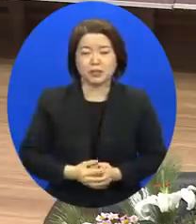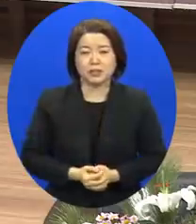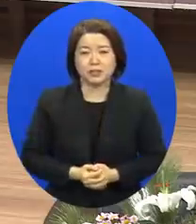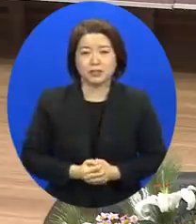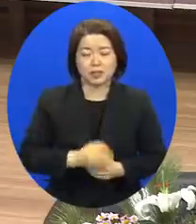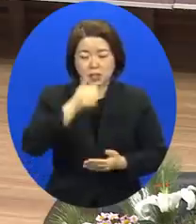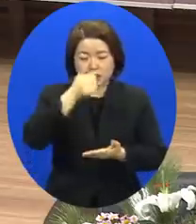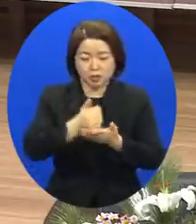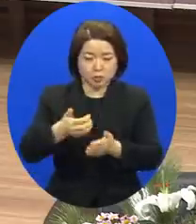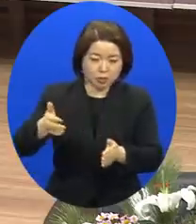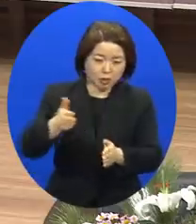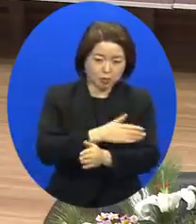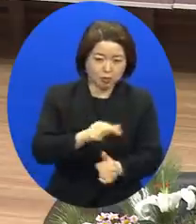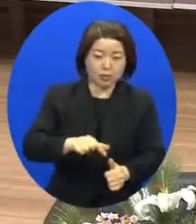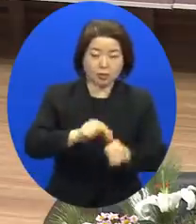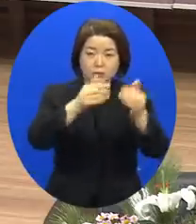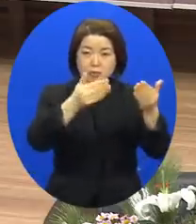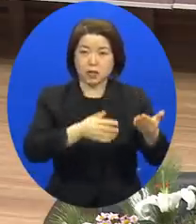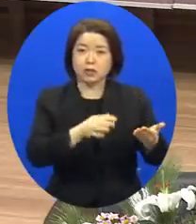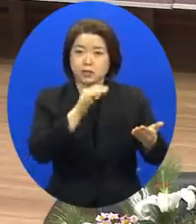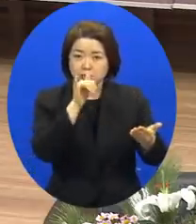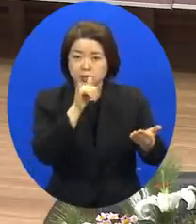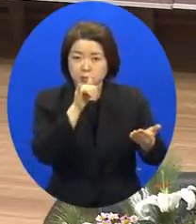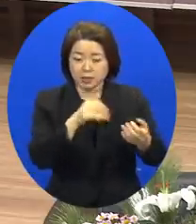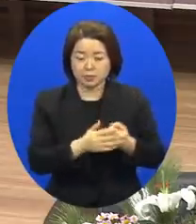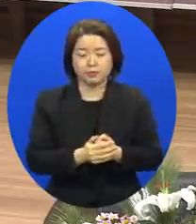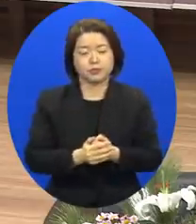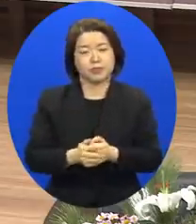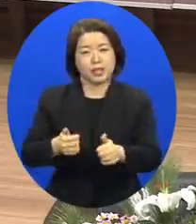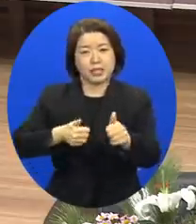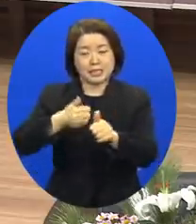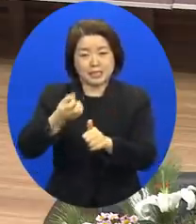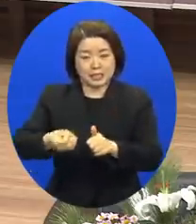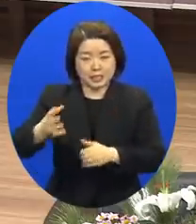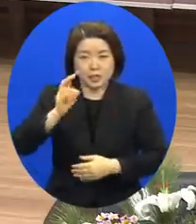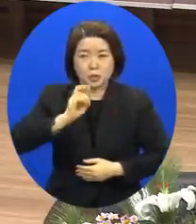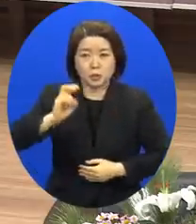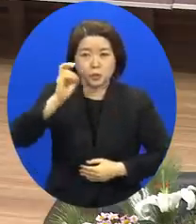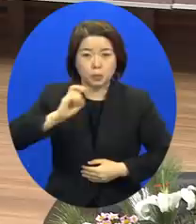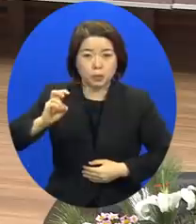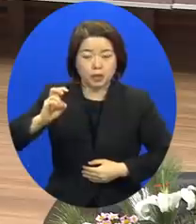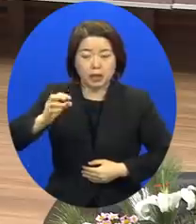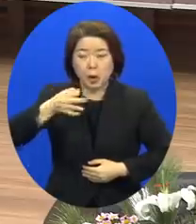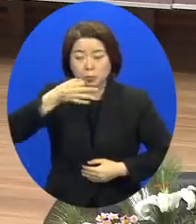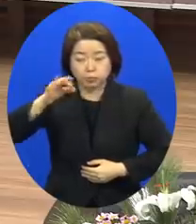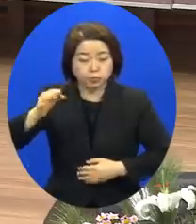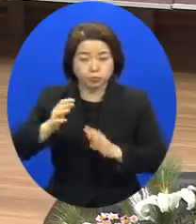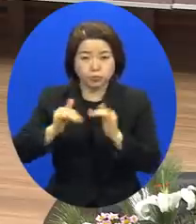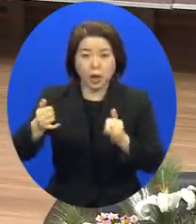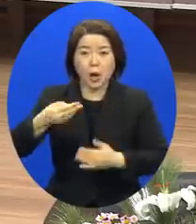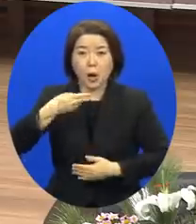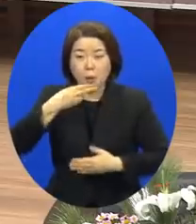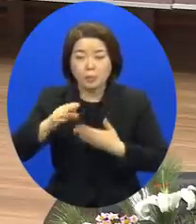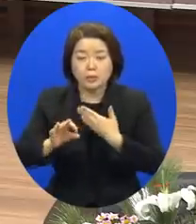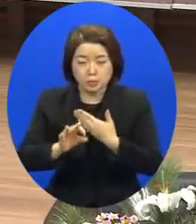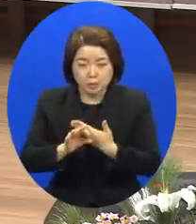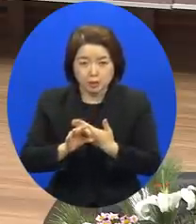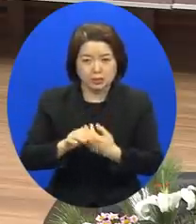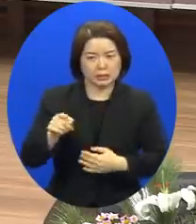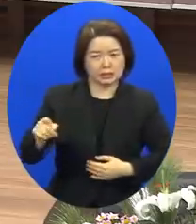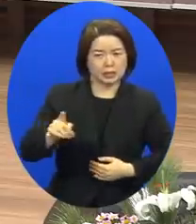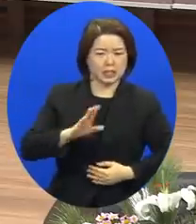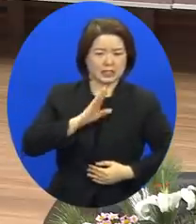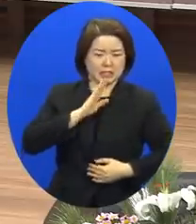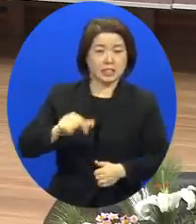죄에서 건 짐을 받았지만 승리의 노래를 부른 적이 없는 사람은 엄밀히 말하면 그는 진정한